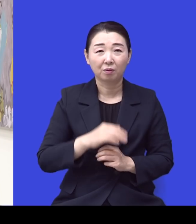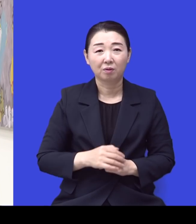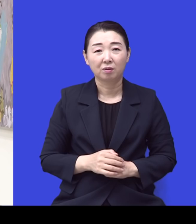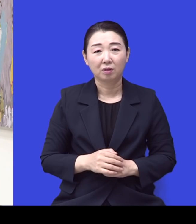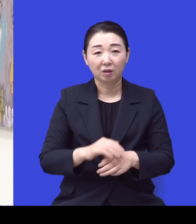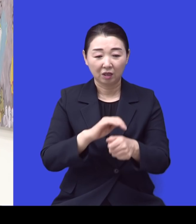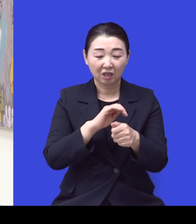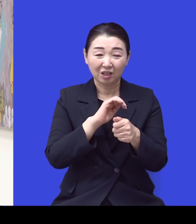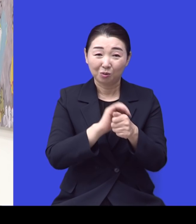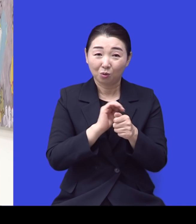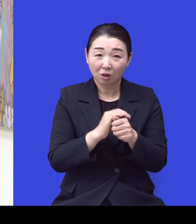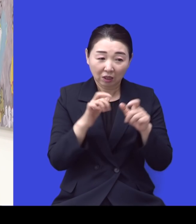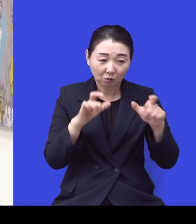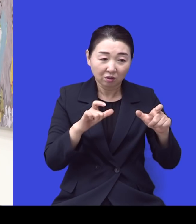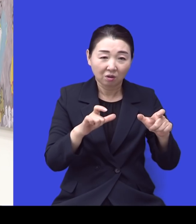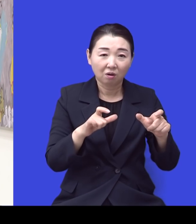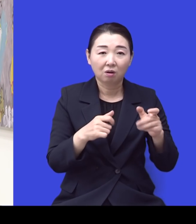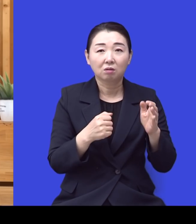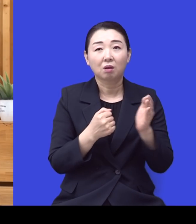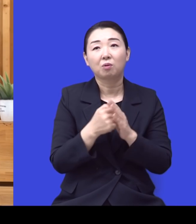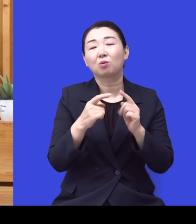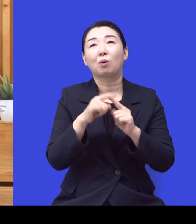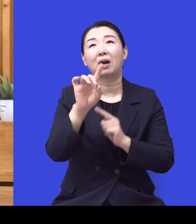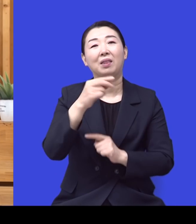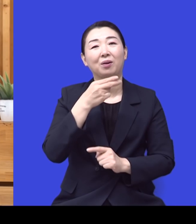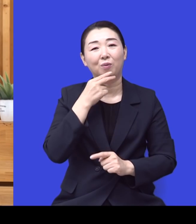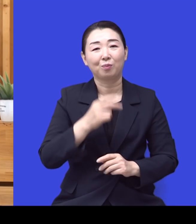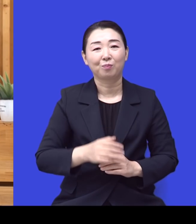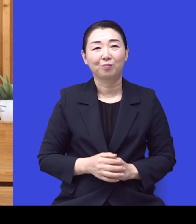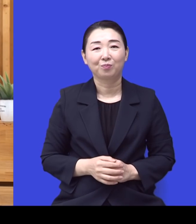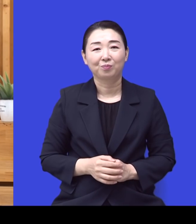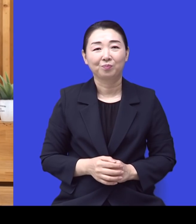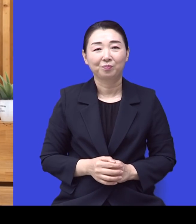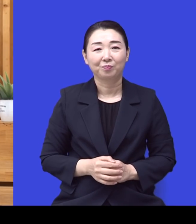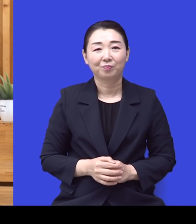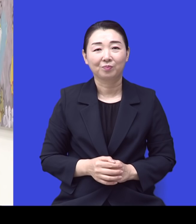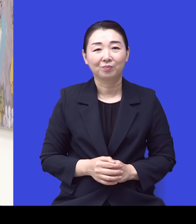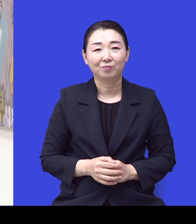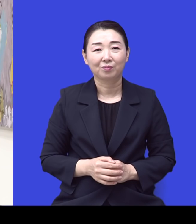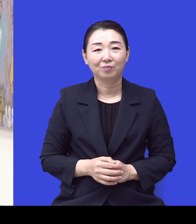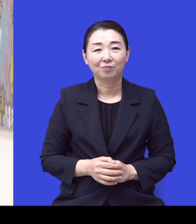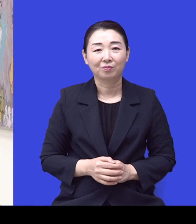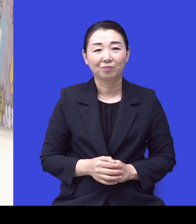지역이다 보니까 네. 너무 교회가 없는 예, 없죠. 예. 너무 어렵죠. 예. 그런 곳에